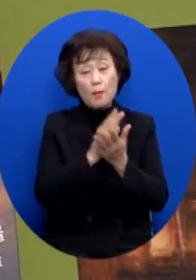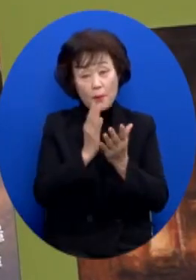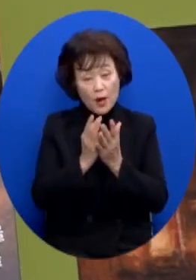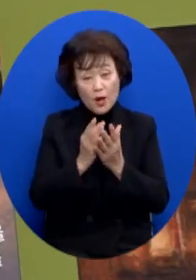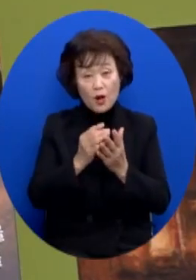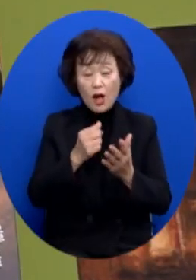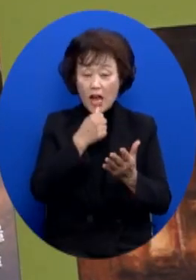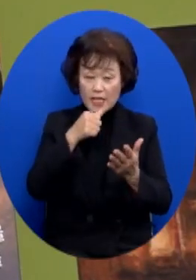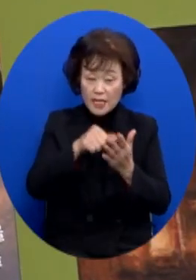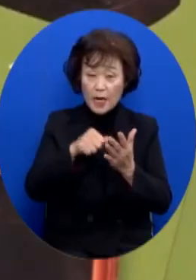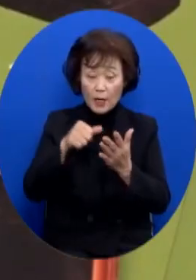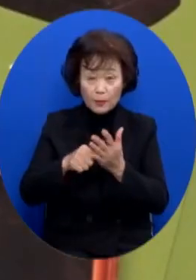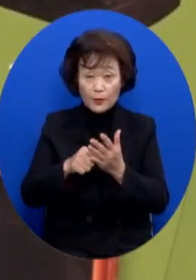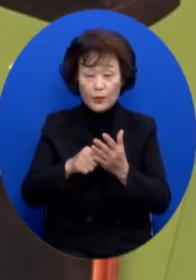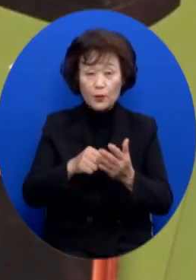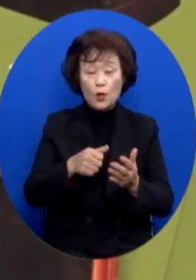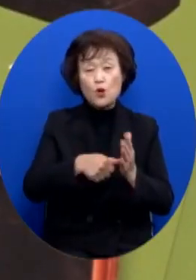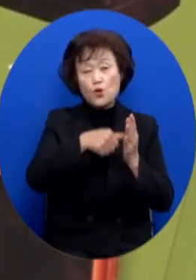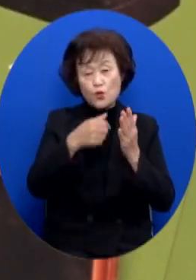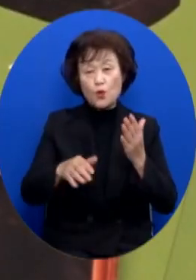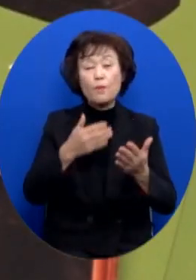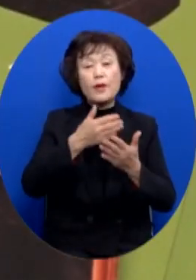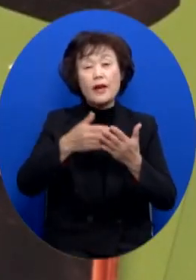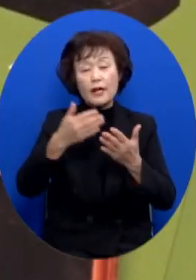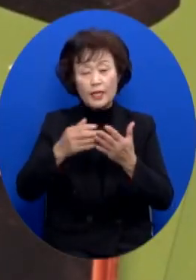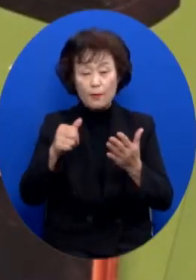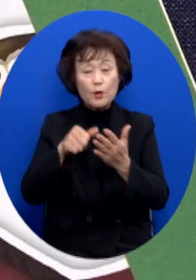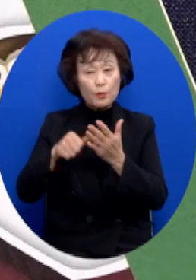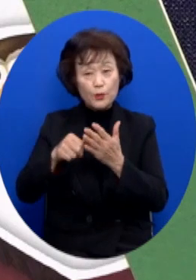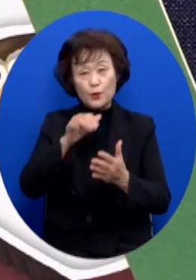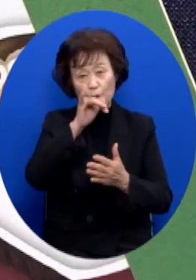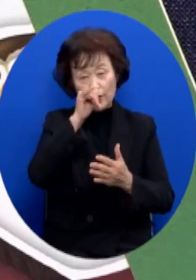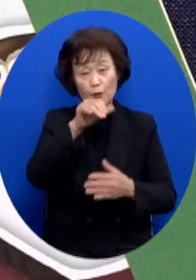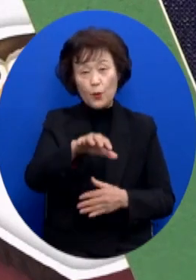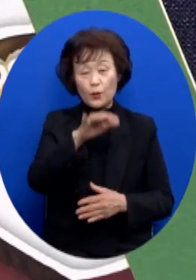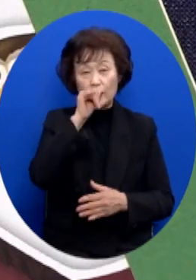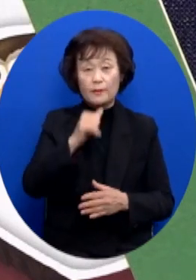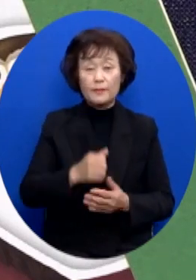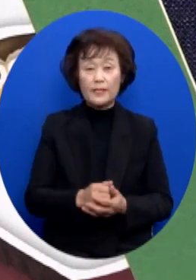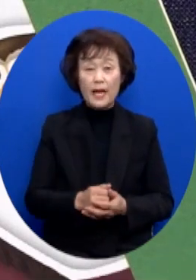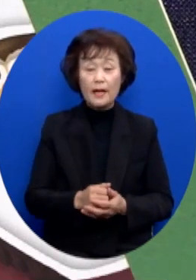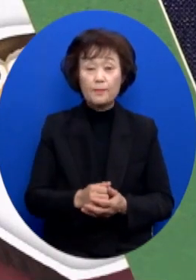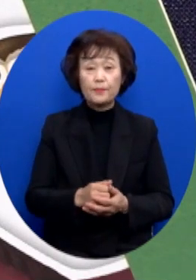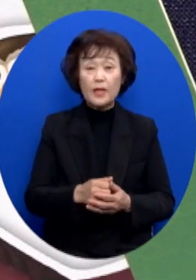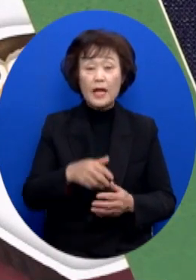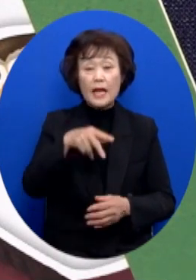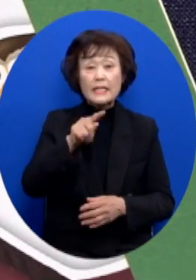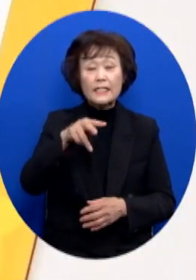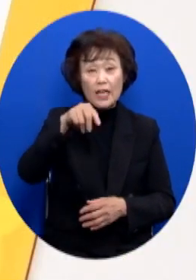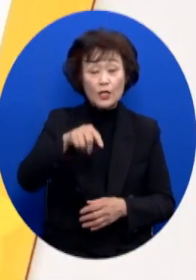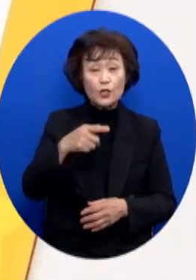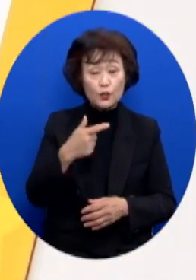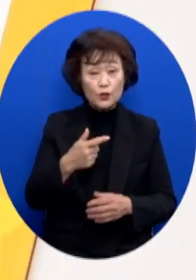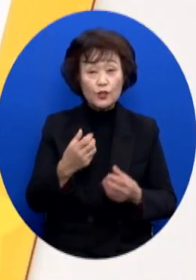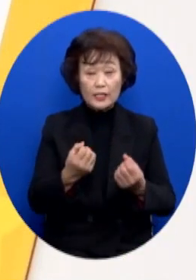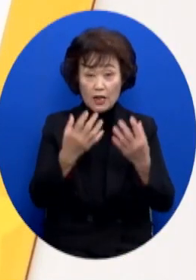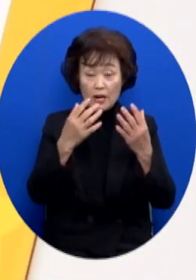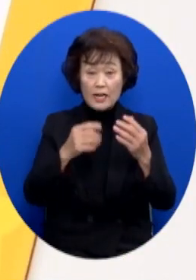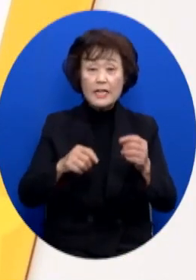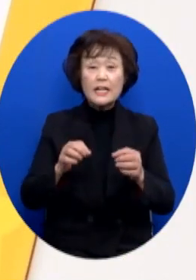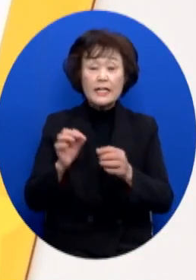붙여 명화 작품을 완성하는 명화 스티커 캘린더 사순절에 이어 올해 대림절에도 진행한